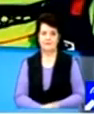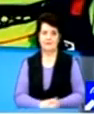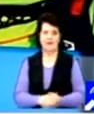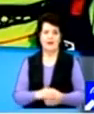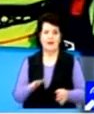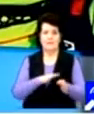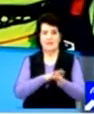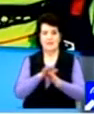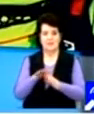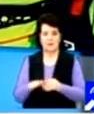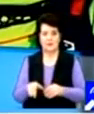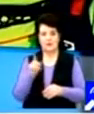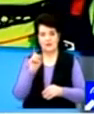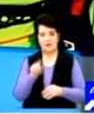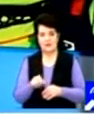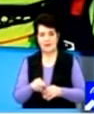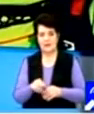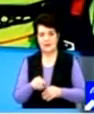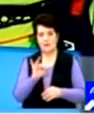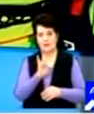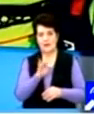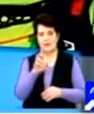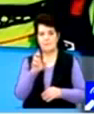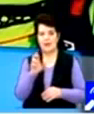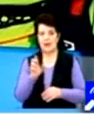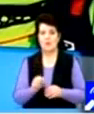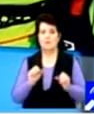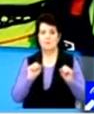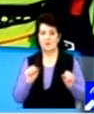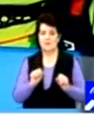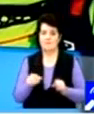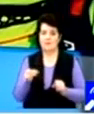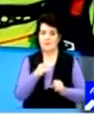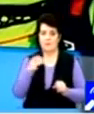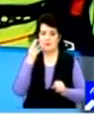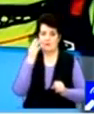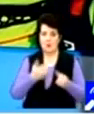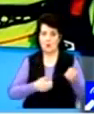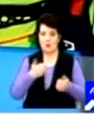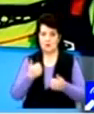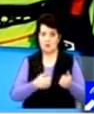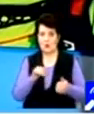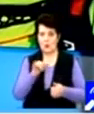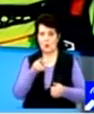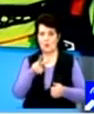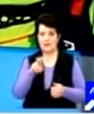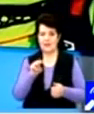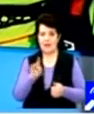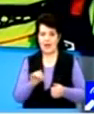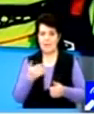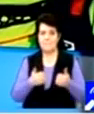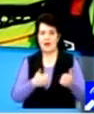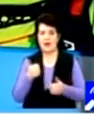Misiune îndeplinită pentru maratonistul Iulian Bercu, sportivul din Republica Moldova, concurat la ultramaratonul Racing